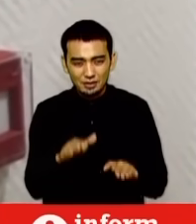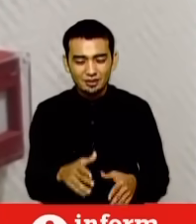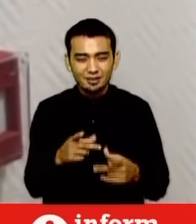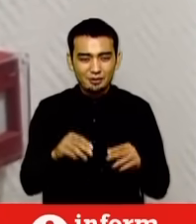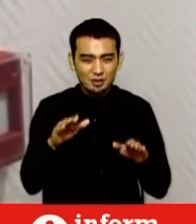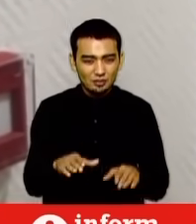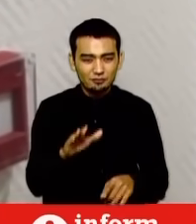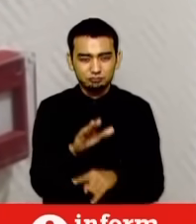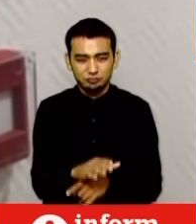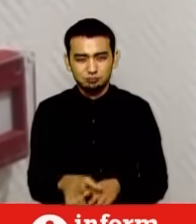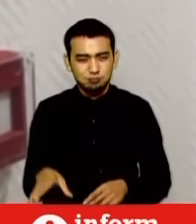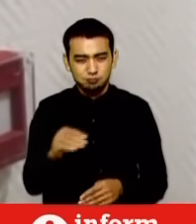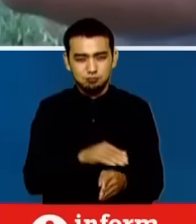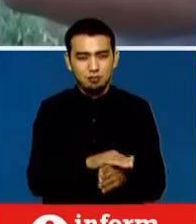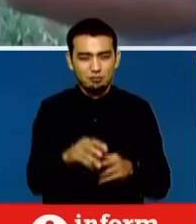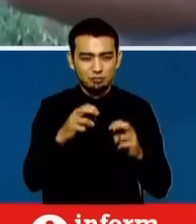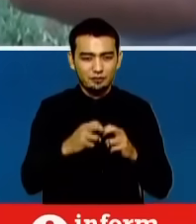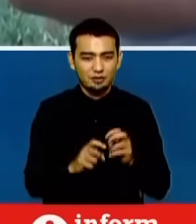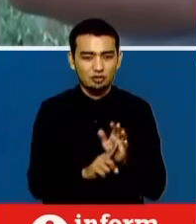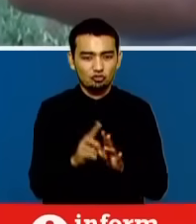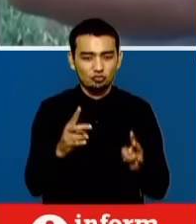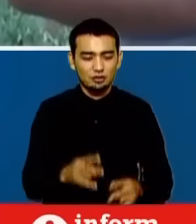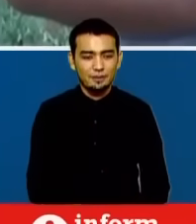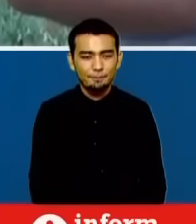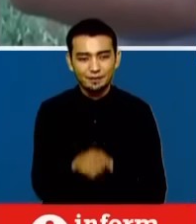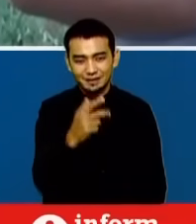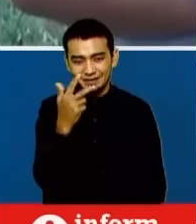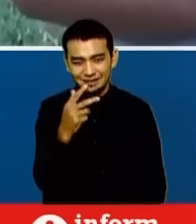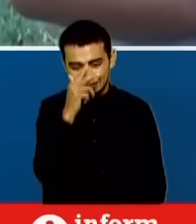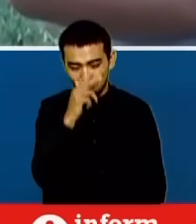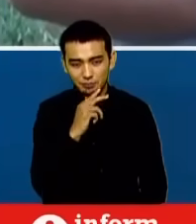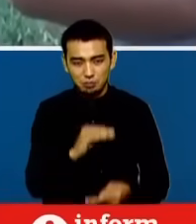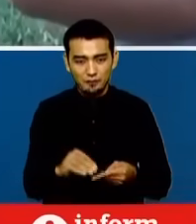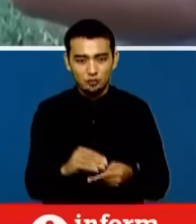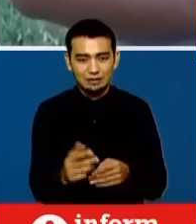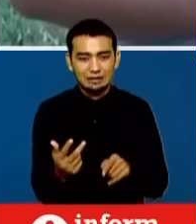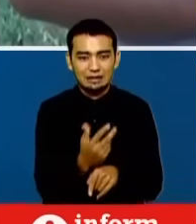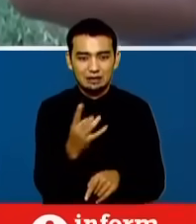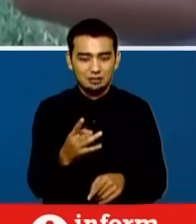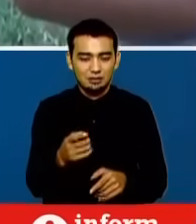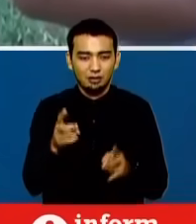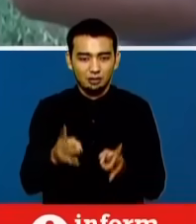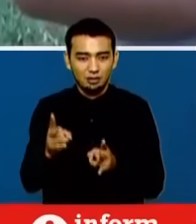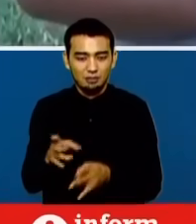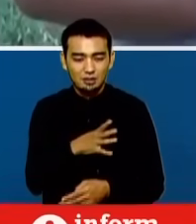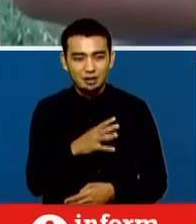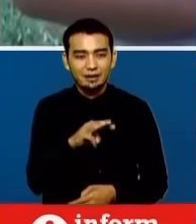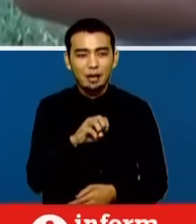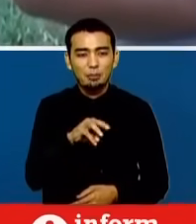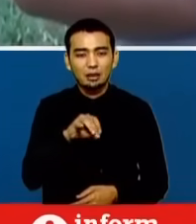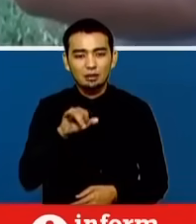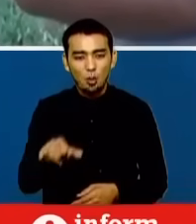беріліп отыр. Оны да қарап шығамыз. Бұл соңғы үш айда қайталанып отырған үшінші қайғылы жағдай. Мамырда Теміртауда 13